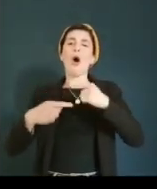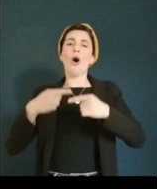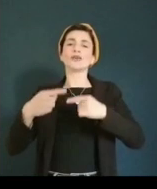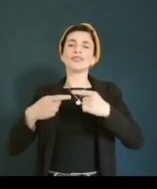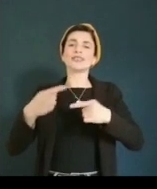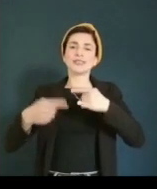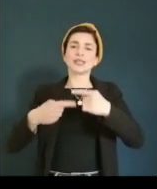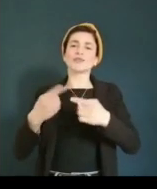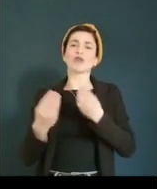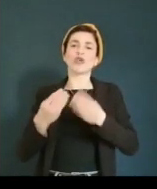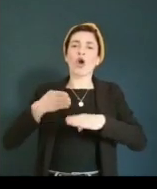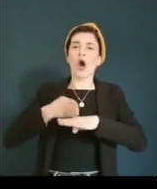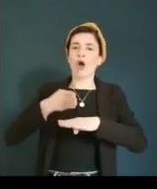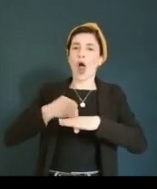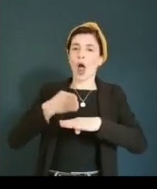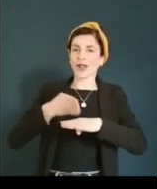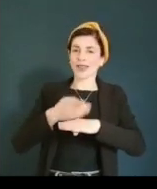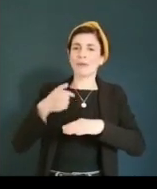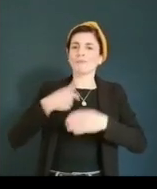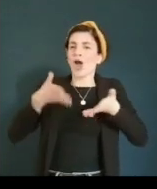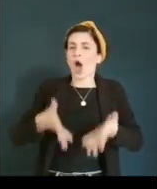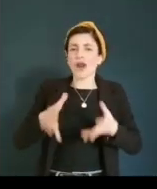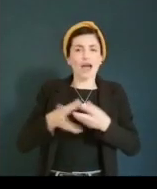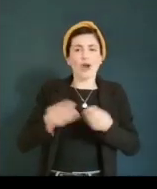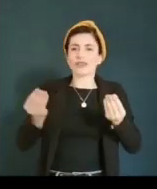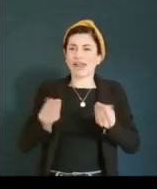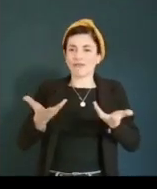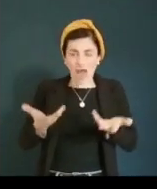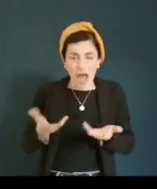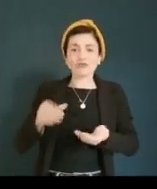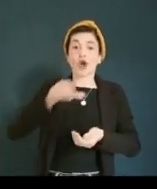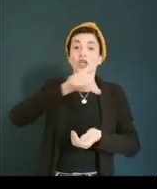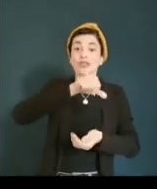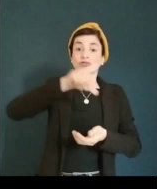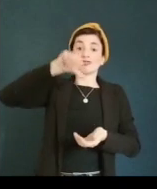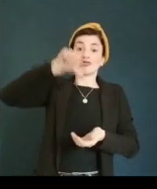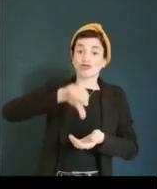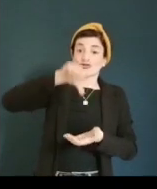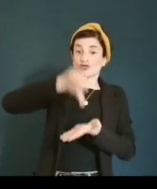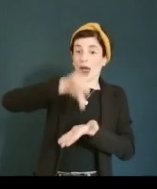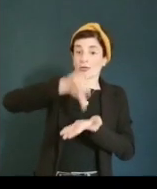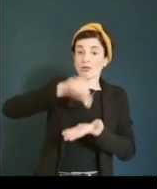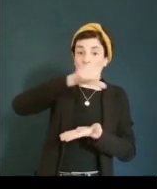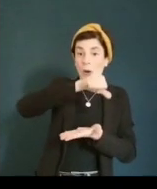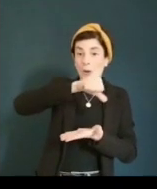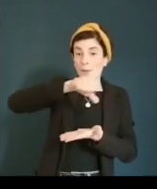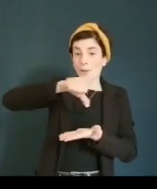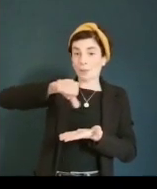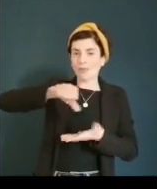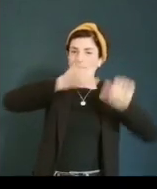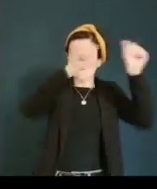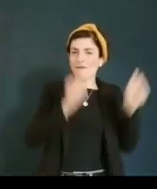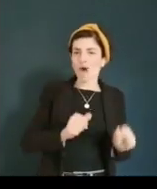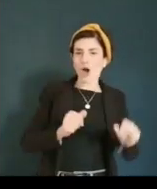coltello. In questo caso cosa faccio? Pratico il taglio centrale come vi ho fatto vedere nella S, ma poi